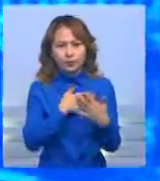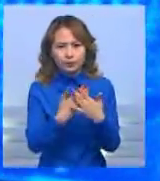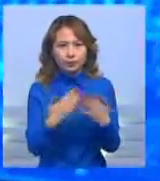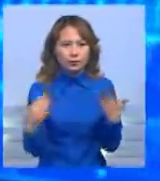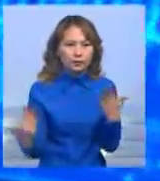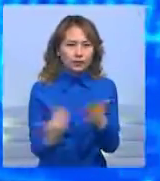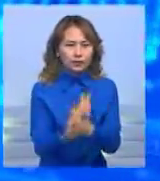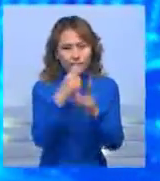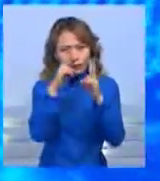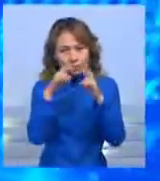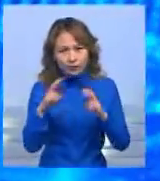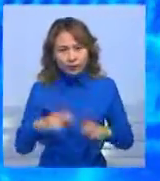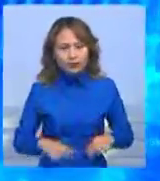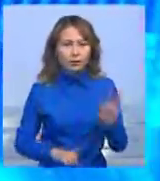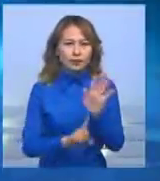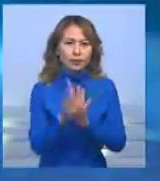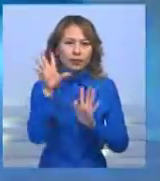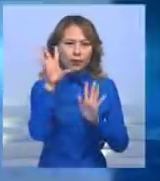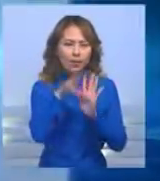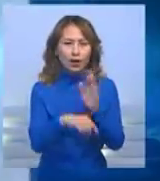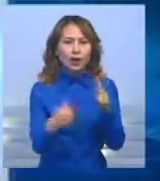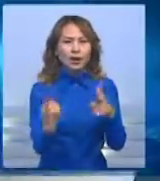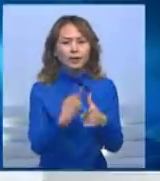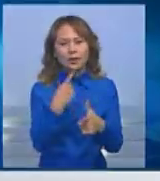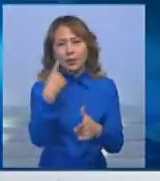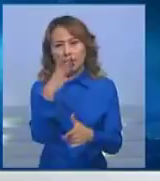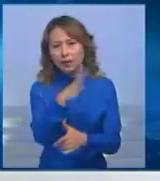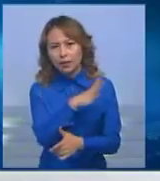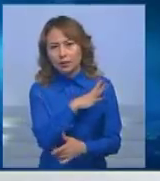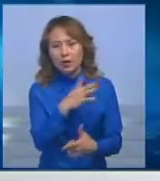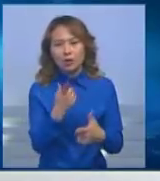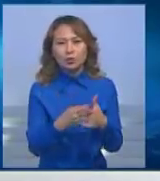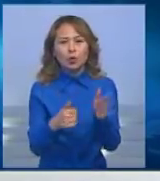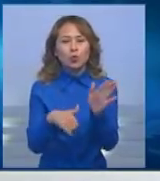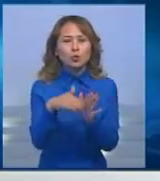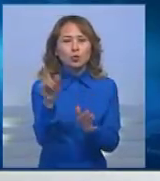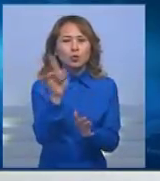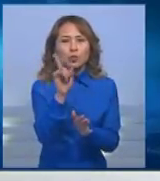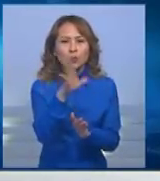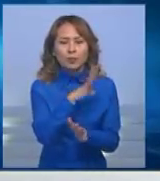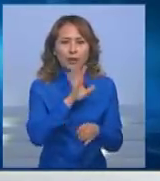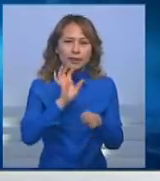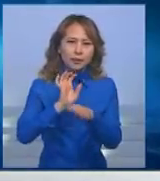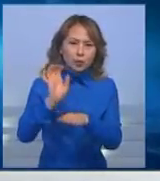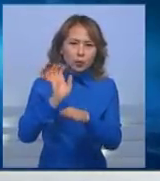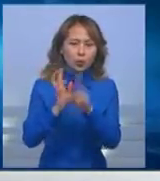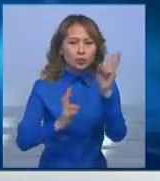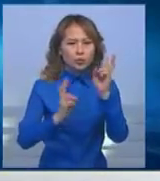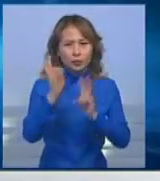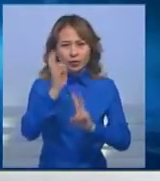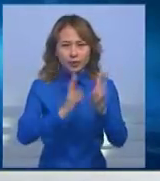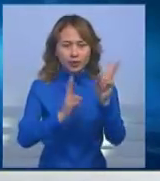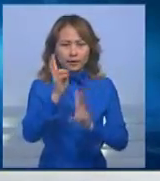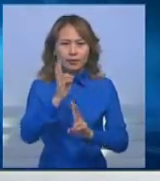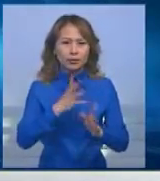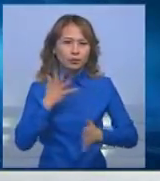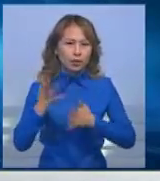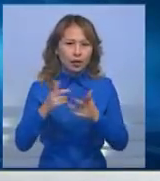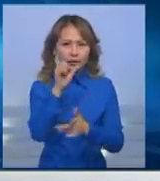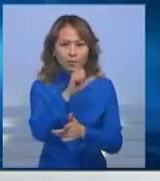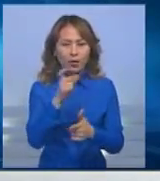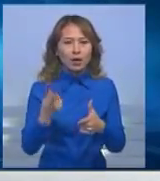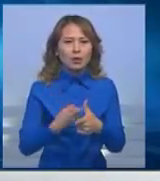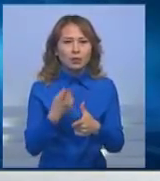дамуға тың серпін беретін жаңа әдіс тәсілдер енгізілген. Атап айтқанда, өнімділікті арттыру арқылы экспортты